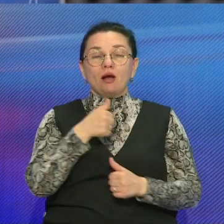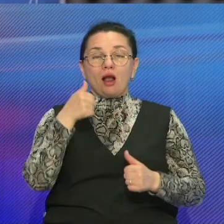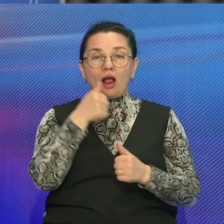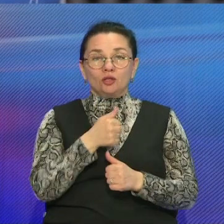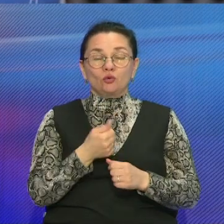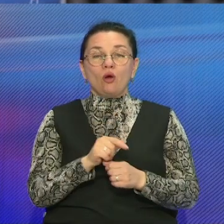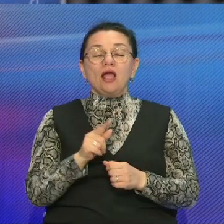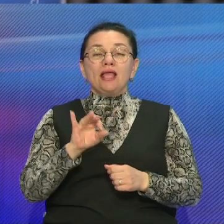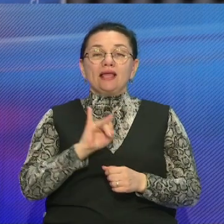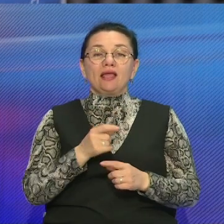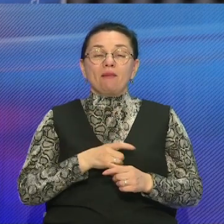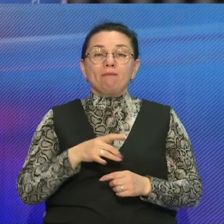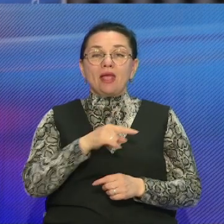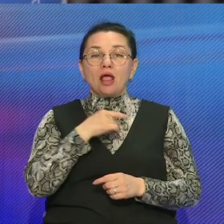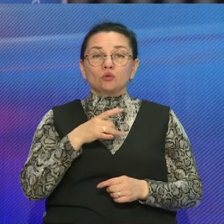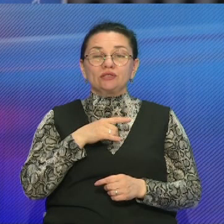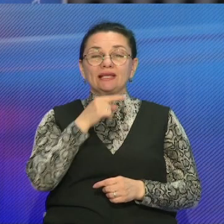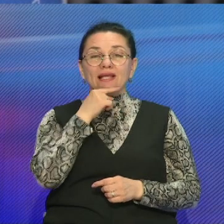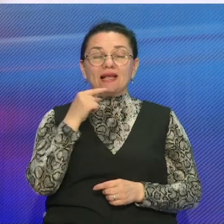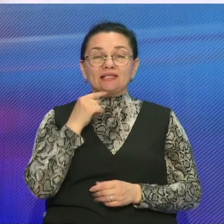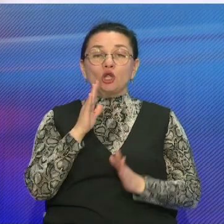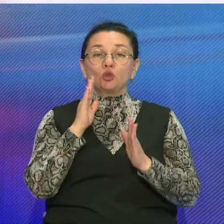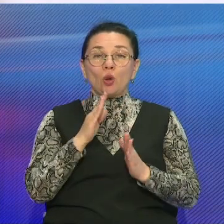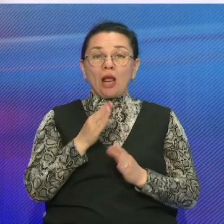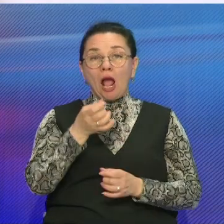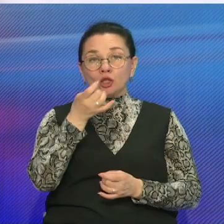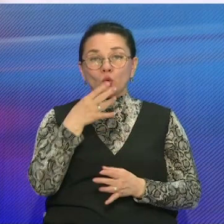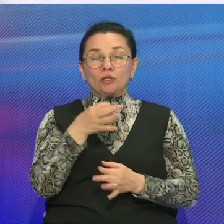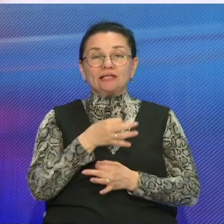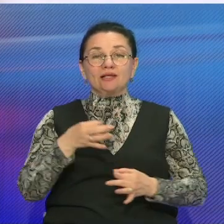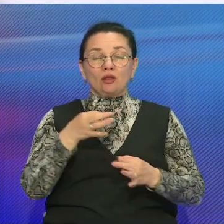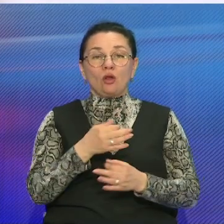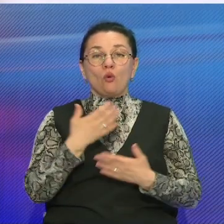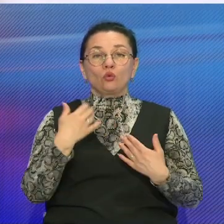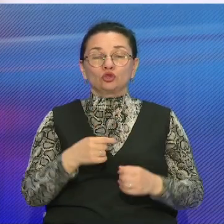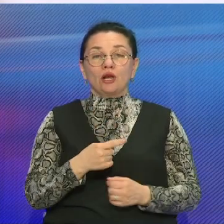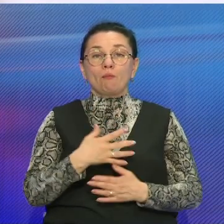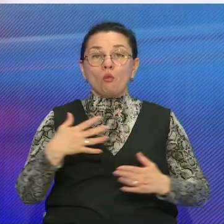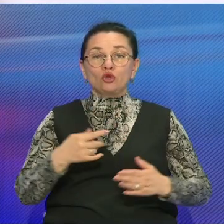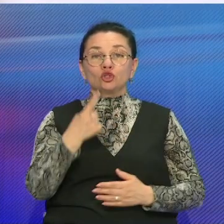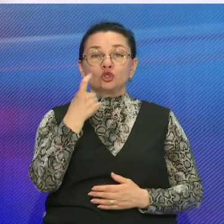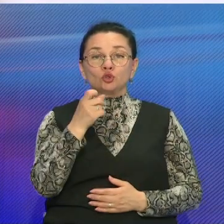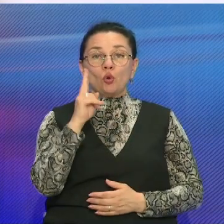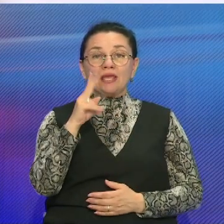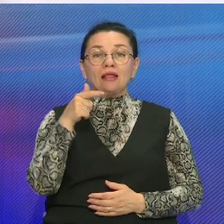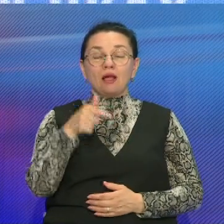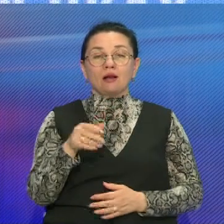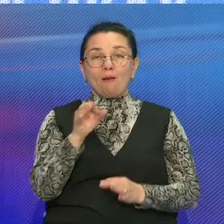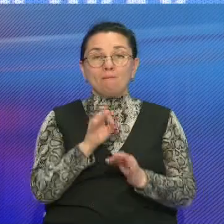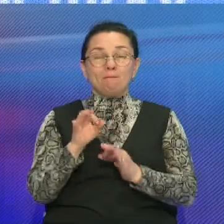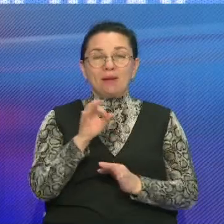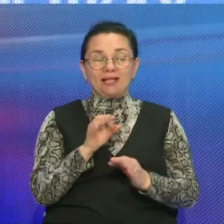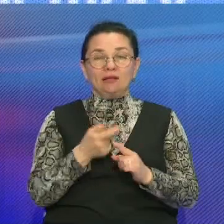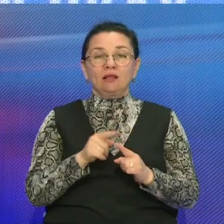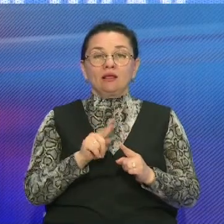двух держав, Беларуси и России, только от Гродненской области собрано уже амаль 100 килограмм монет. Сбор протягивается в